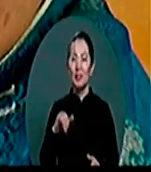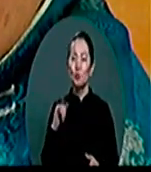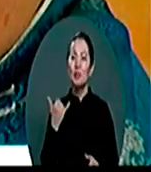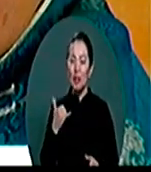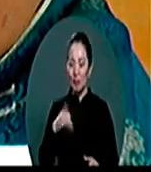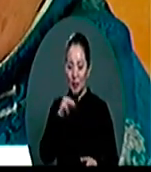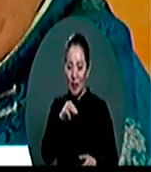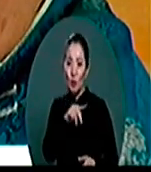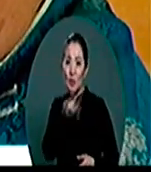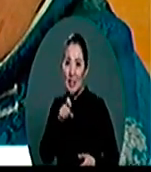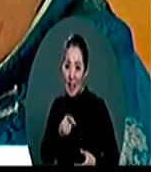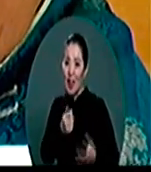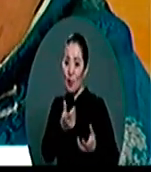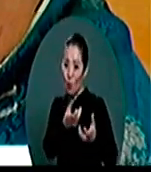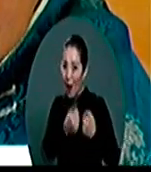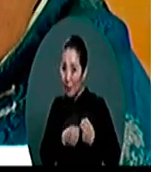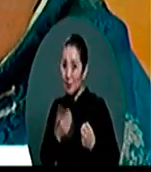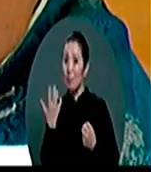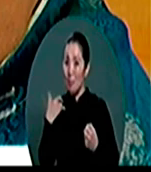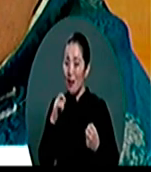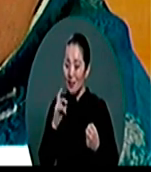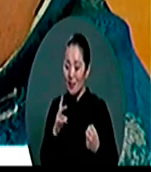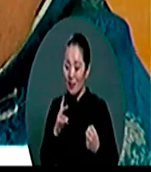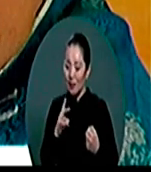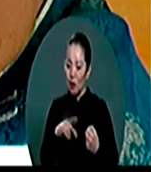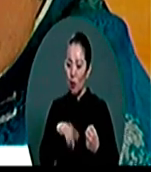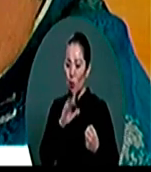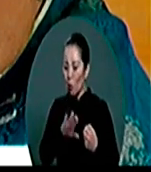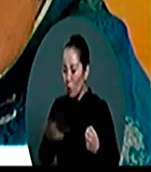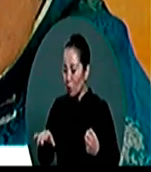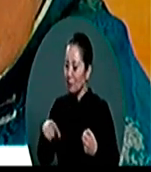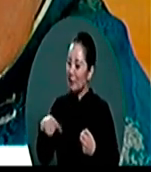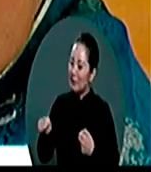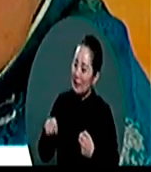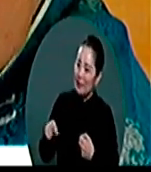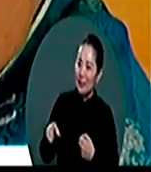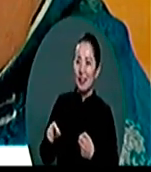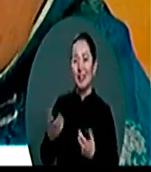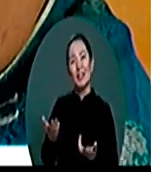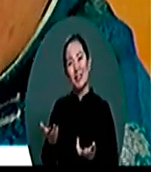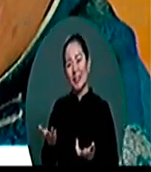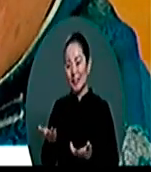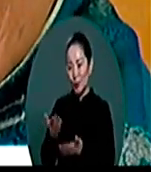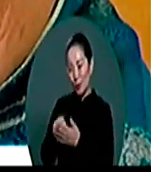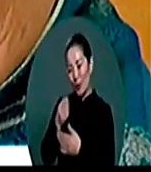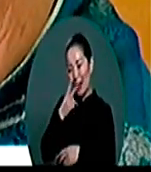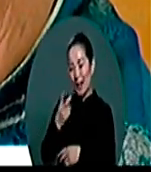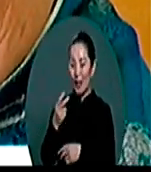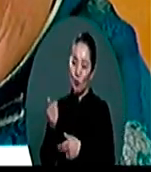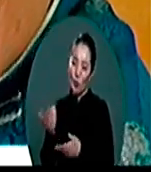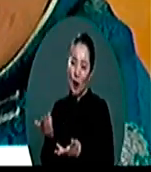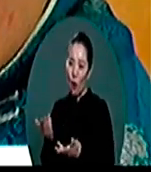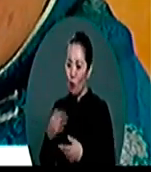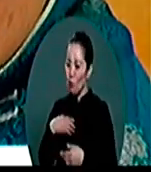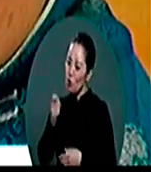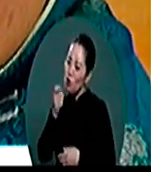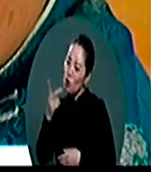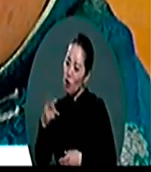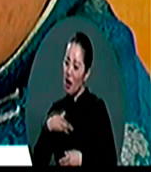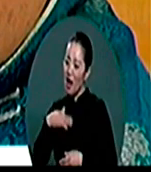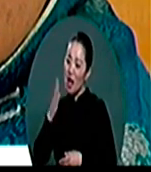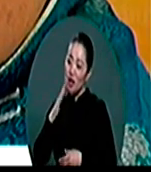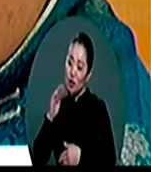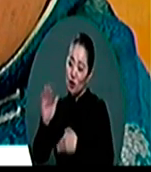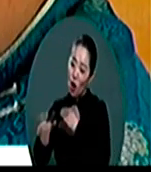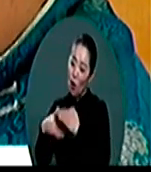чинь. Чи бид нэр чинь заримдаа нөгөө тэтгэврийн зээлтэй байсан хүмүүс чинь юу хүүхдүүдээс өр хүүхдүүдээсээ бас юм харна.